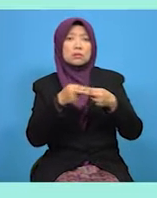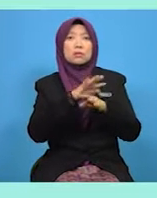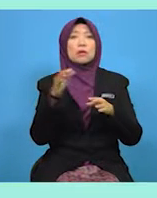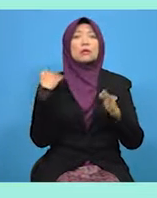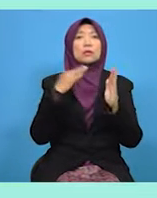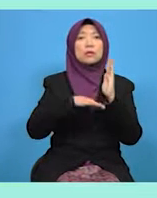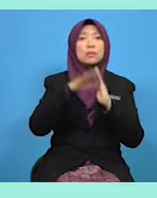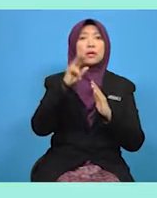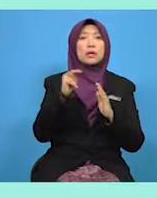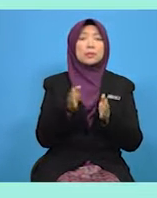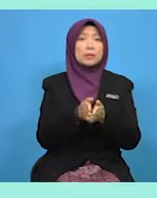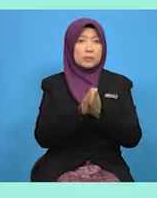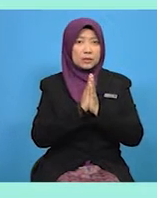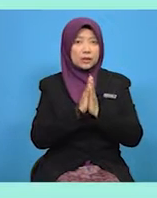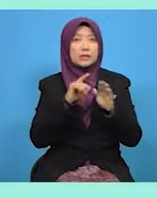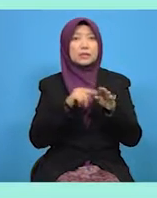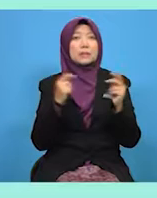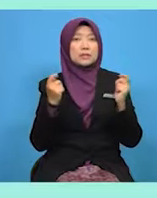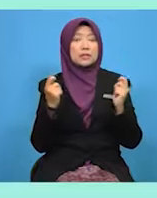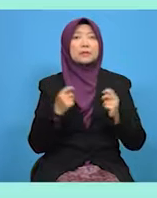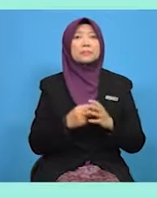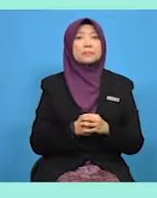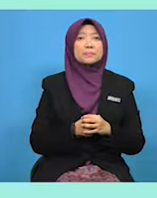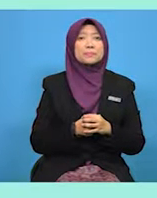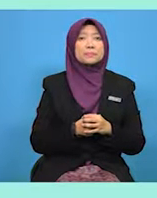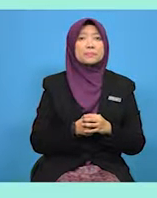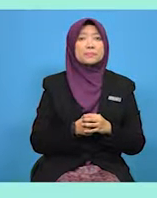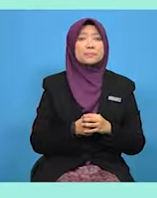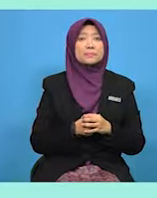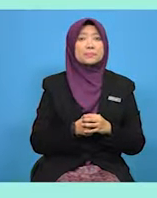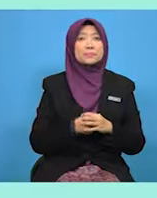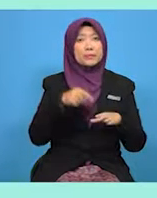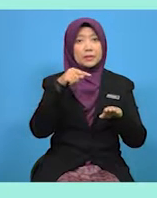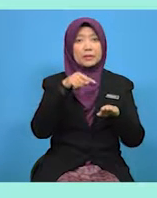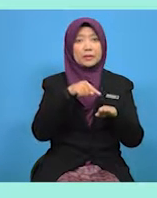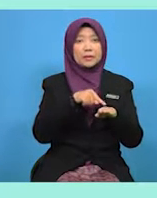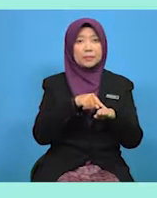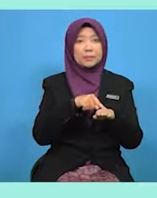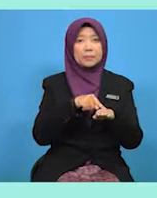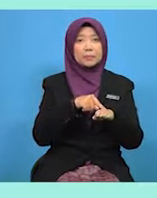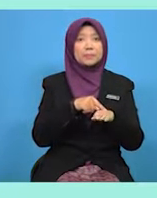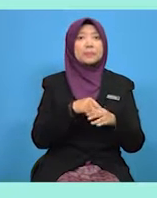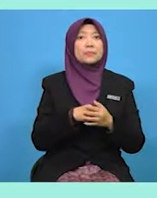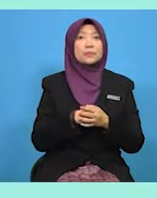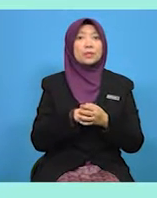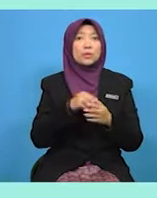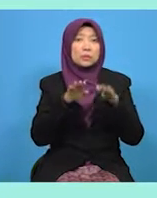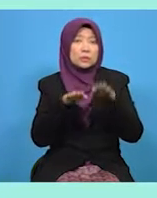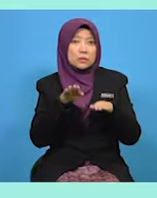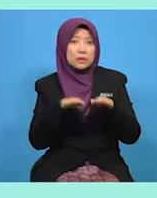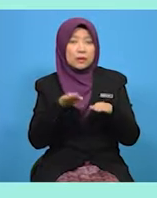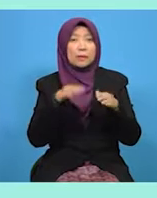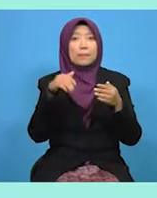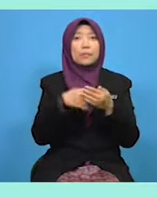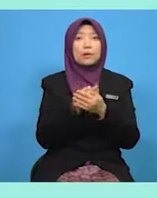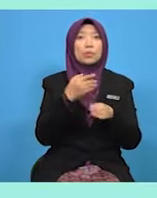lebihan permintaan agregat di pasaran. Ini menyebabkan wujud keseimbangan